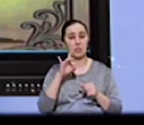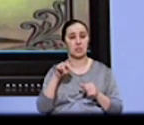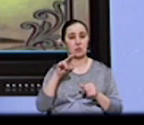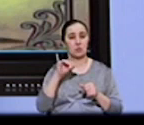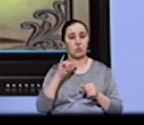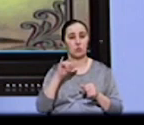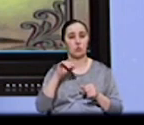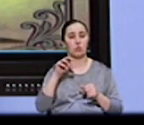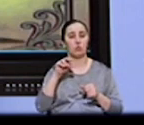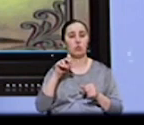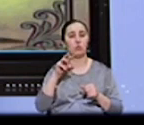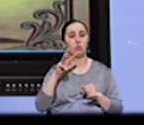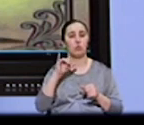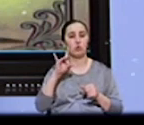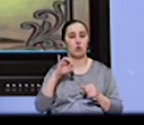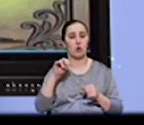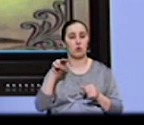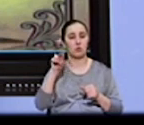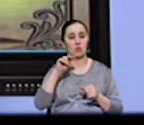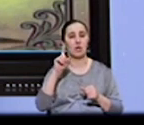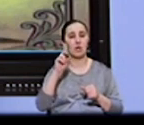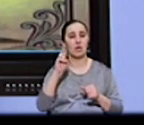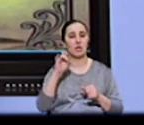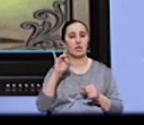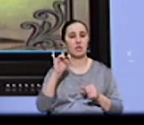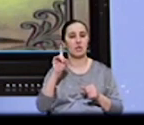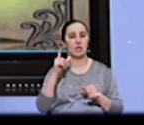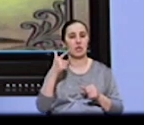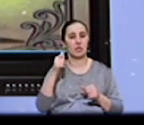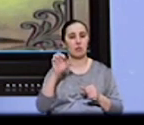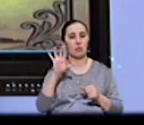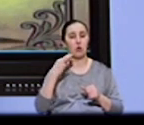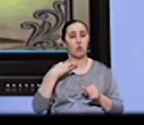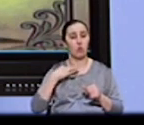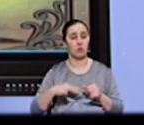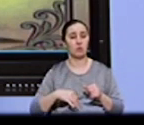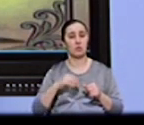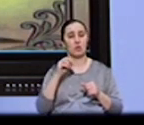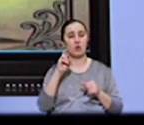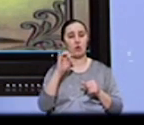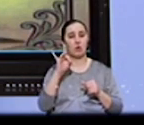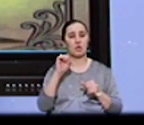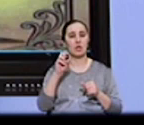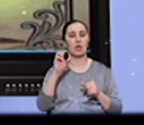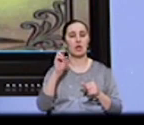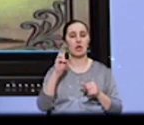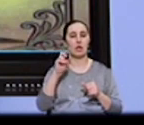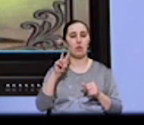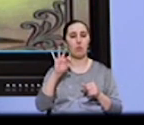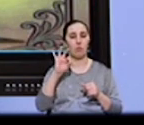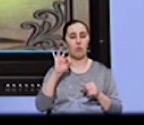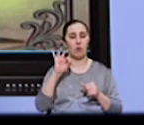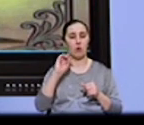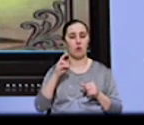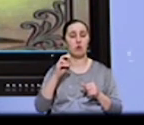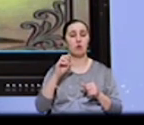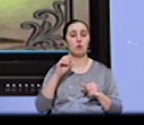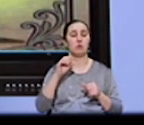Berdimurod Qarg'aboy o'g'li. U shoir, Qoraqalpoq adabiyoti asoschisi